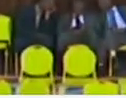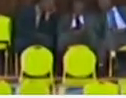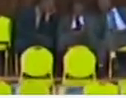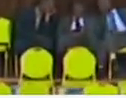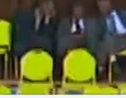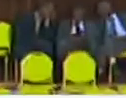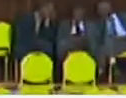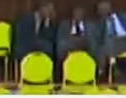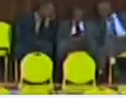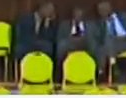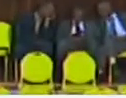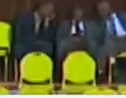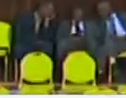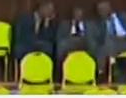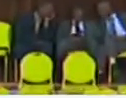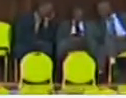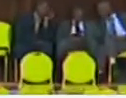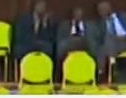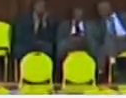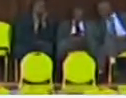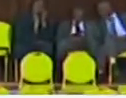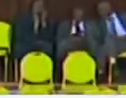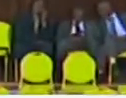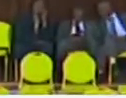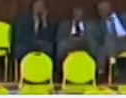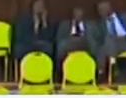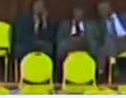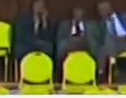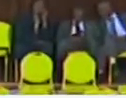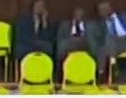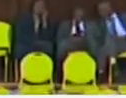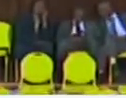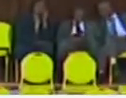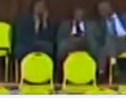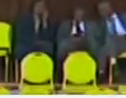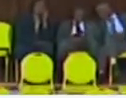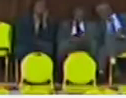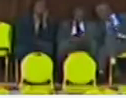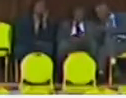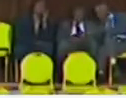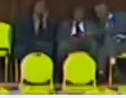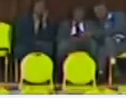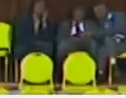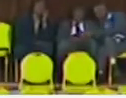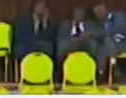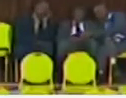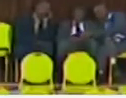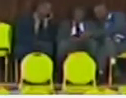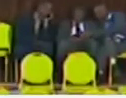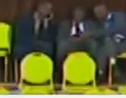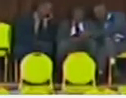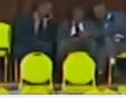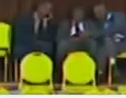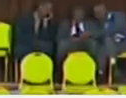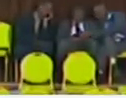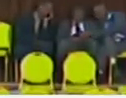tuna siku saba kusubiri. Ila kama walivyoarifu wanatume hawa wa IEBC, manake wametuahidi kwamba